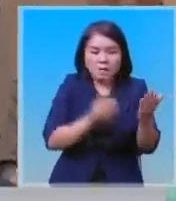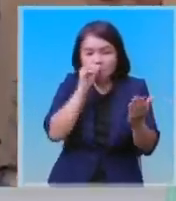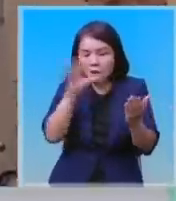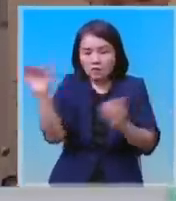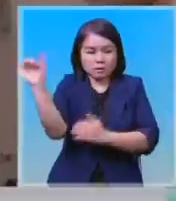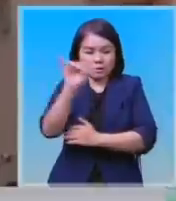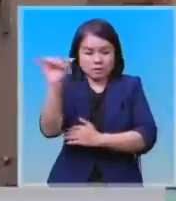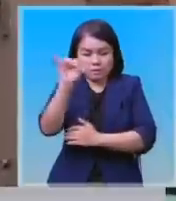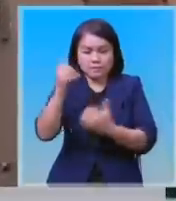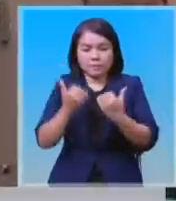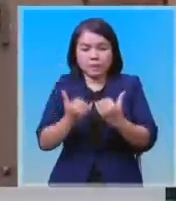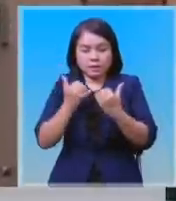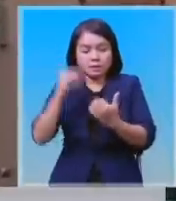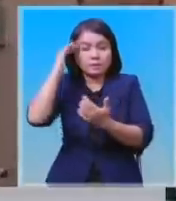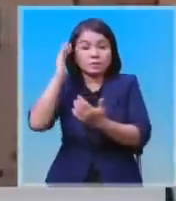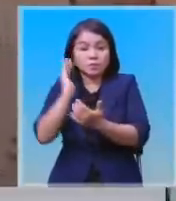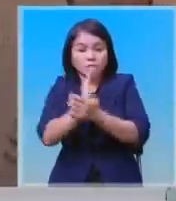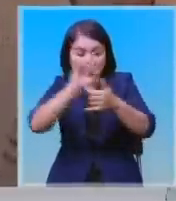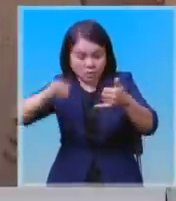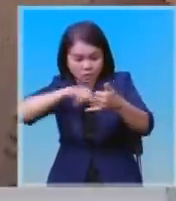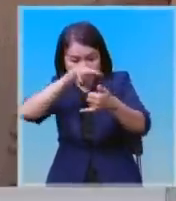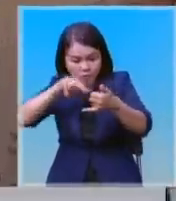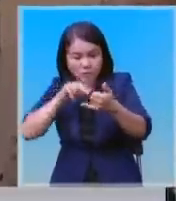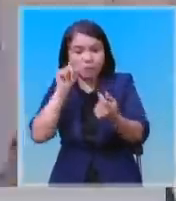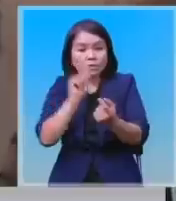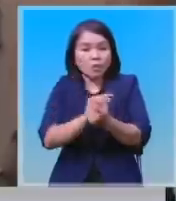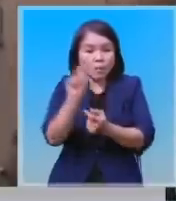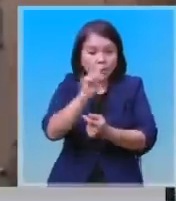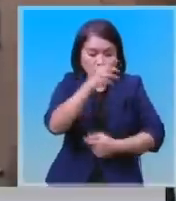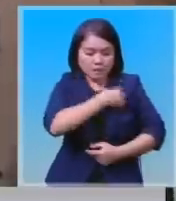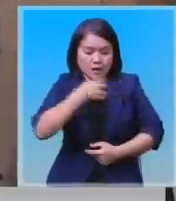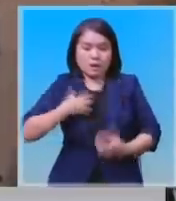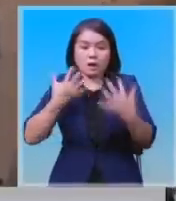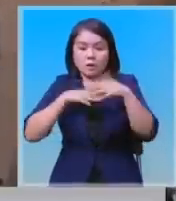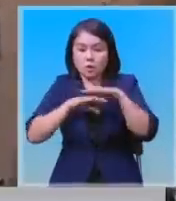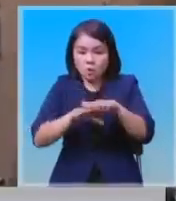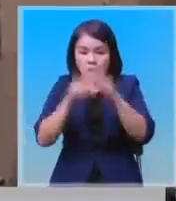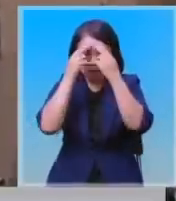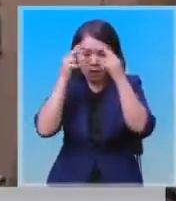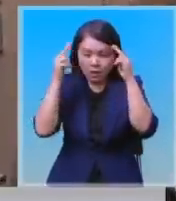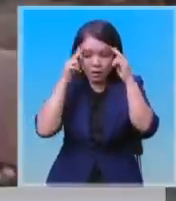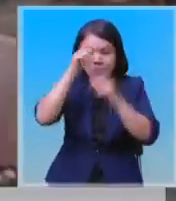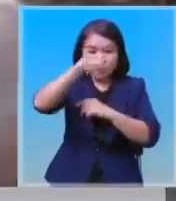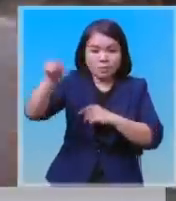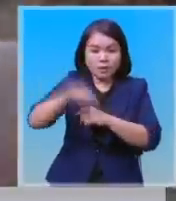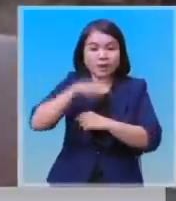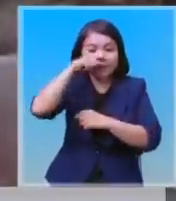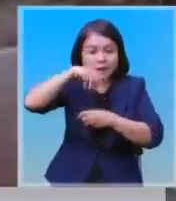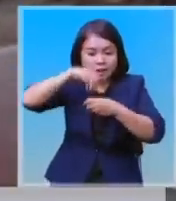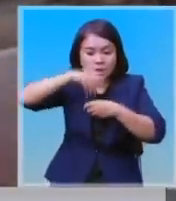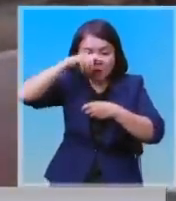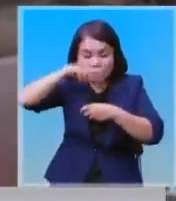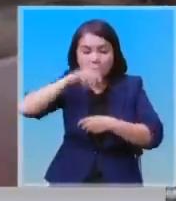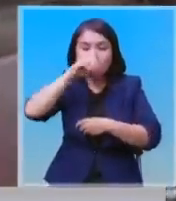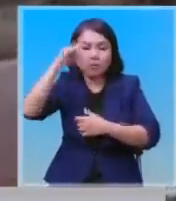าการสำนักการตรวจคนเข้าเมืองย้ำว่าการพบกับอุปทูตซาอุดิอาระเบียประจำประเทศไทยแสดงความเชื่อมั่นนะครับว่าการทำงานของตำรวจ